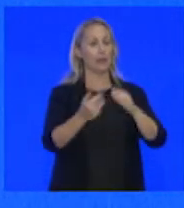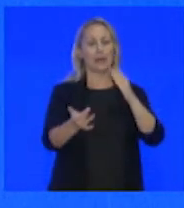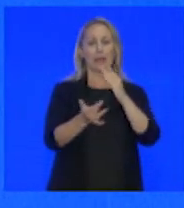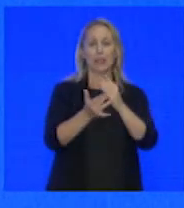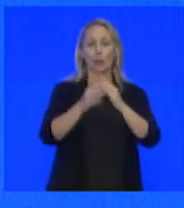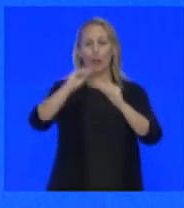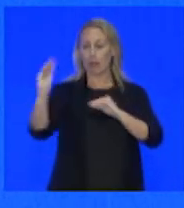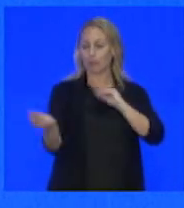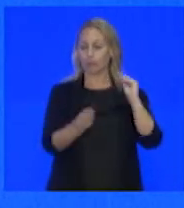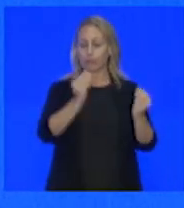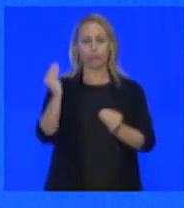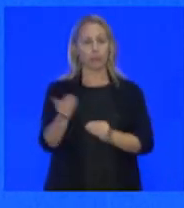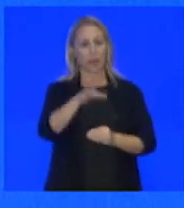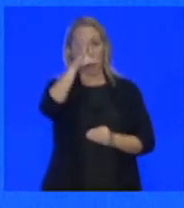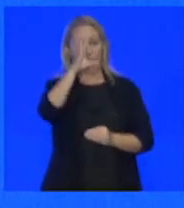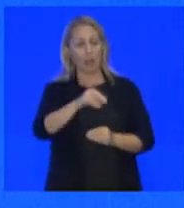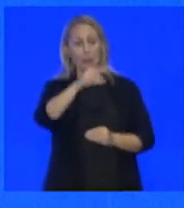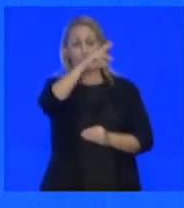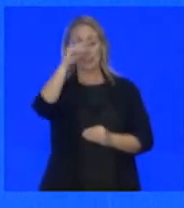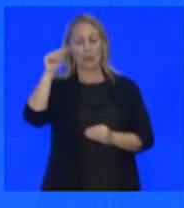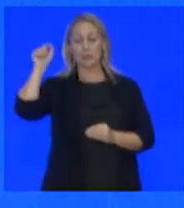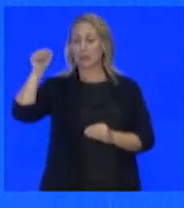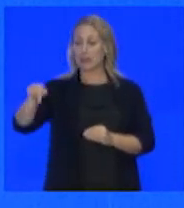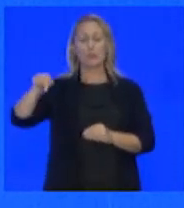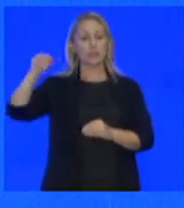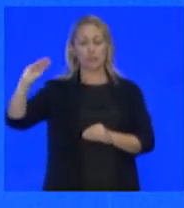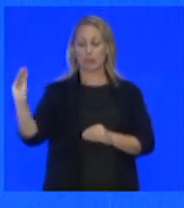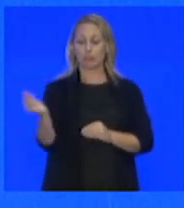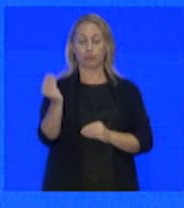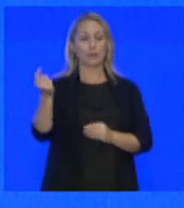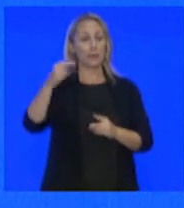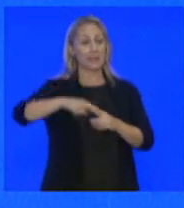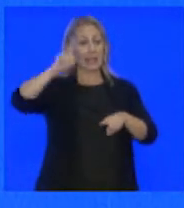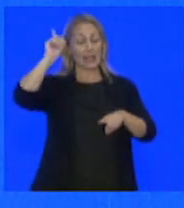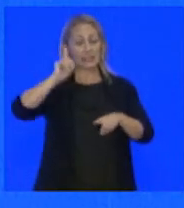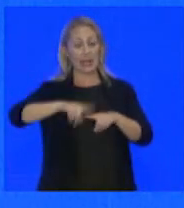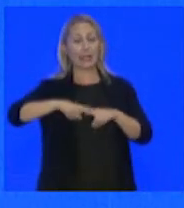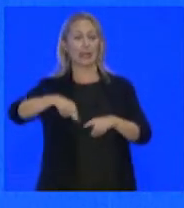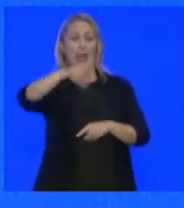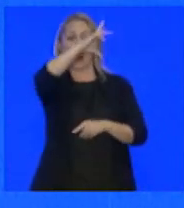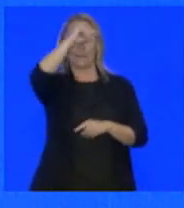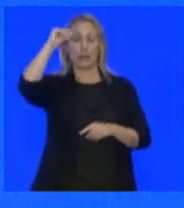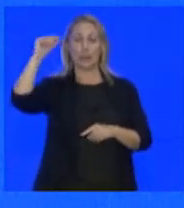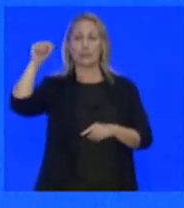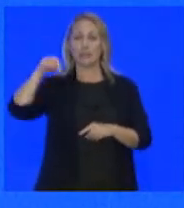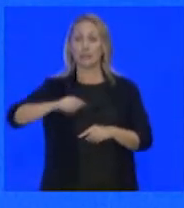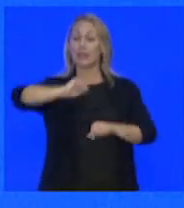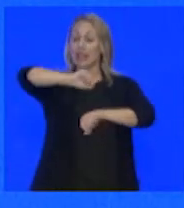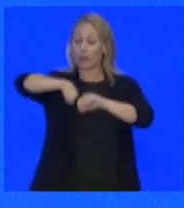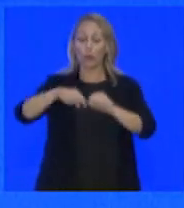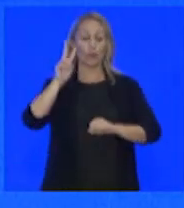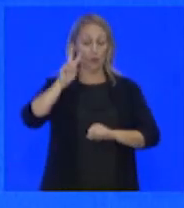προέρχονται από εξαιρετική ερευνητική δουλειά που γίνεται στα πανεπιστήμια, στα ερευνητικά μας ιδρύματα. Και αυτή η προσπάθεια θα